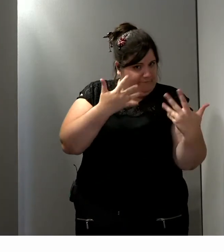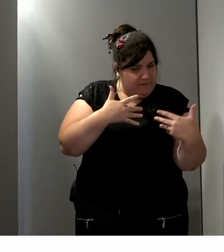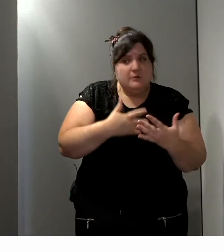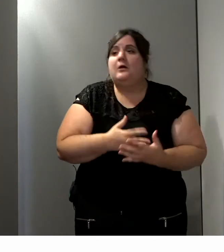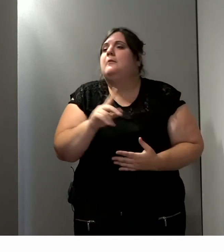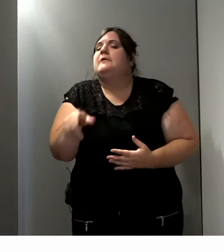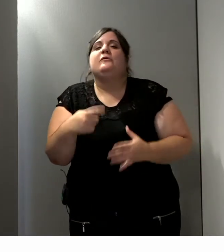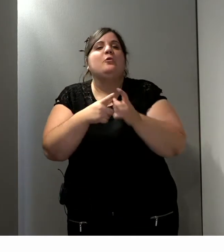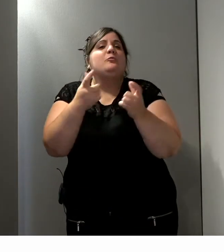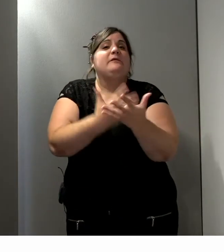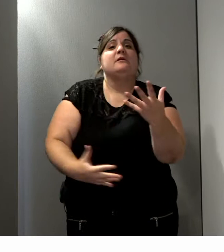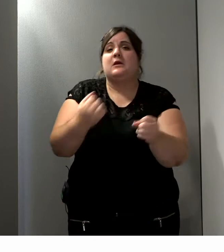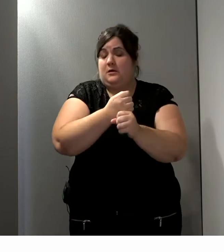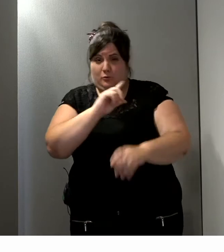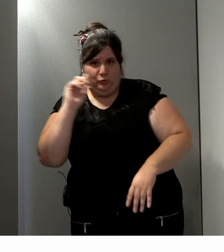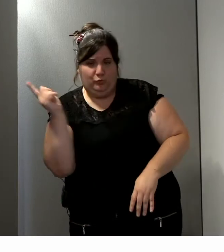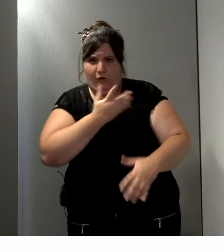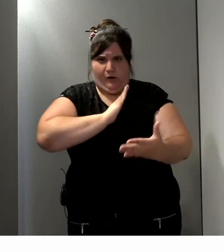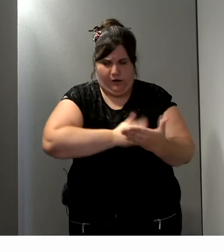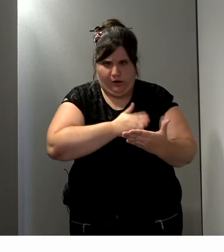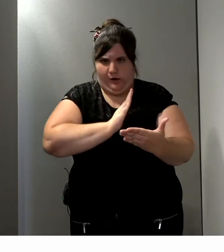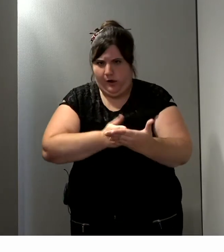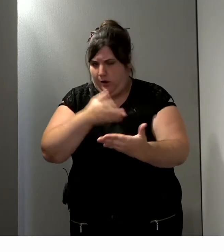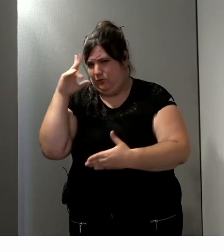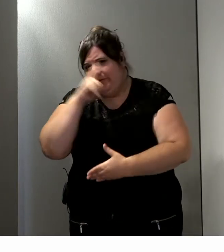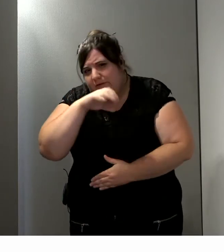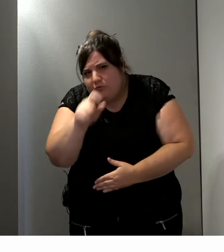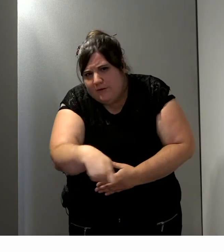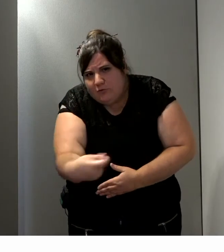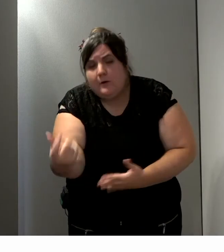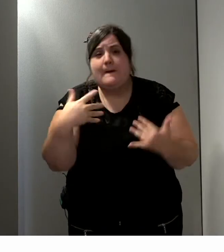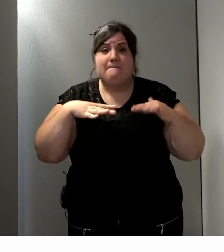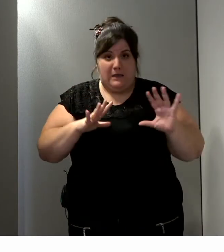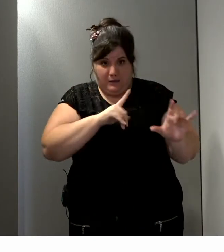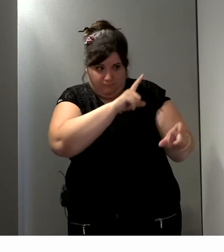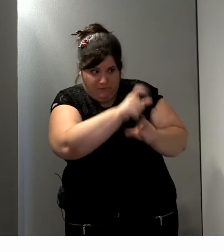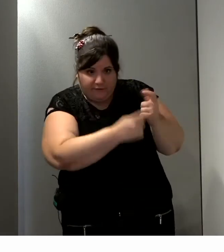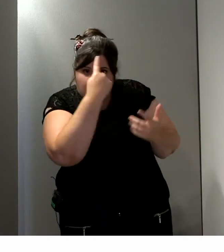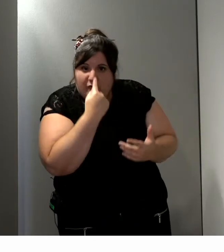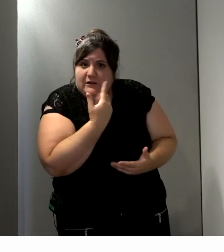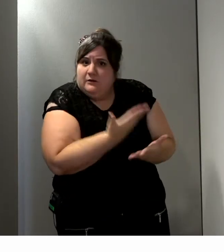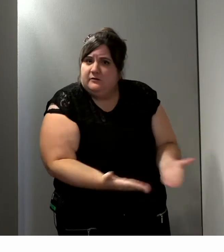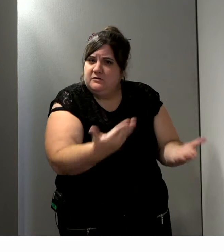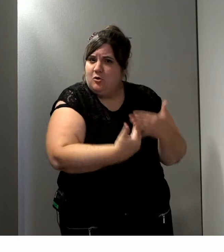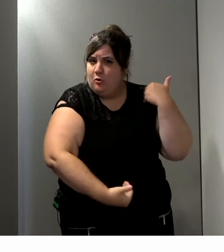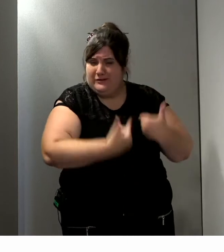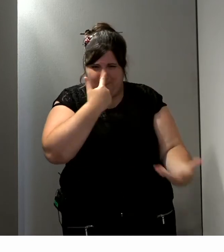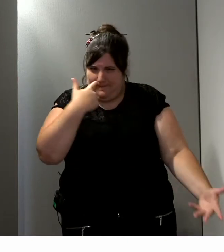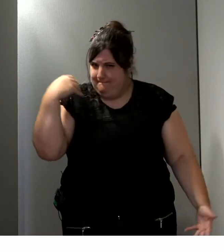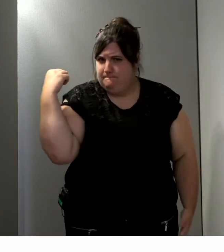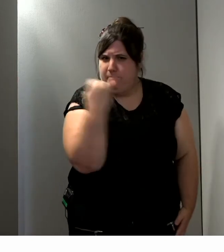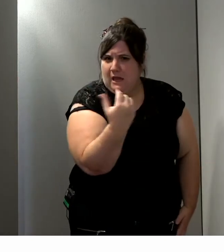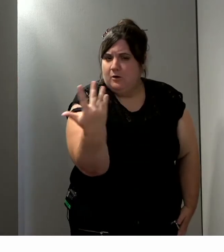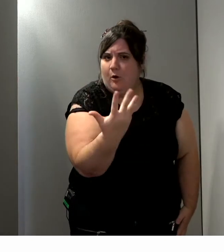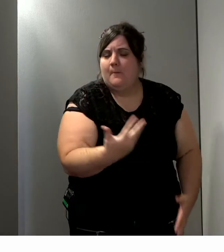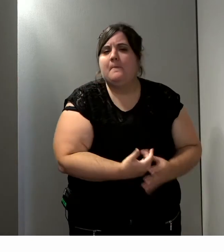entrepreneur d'entreprendre. On a eu l'occasion d'avoir un certain nombre de témoignages. Mais quelles sont les difficultés qui viennent en plus pour les personnes en